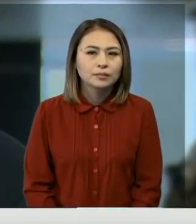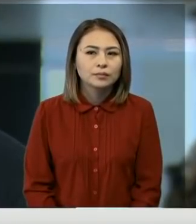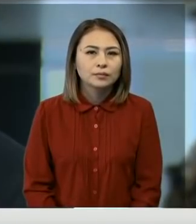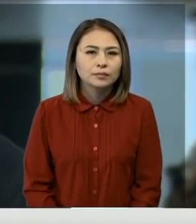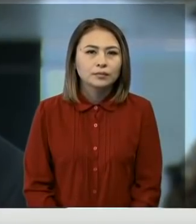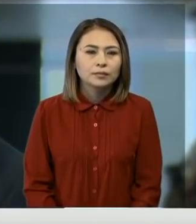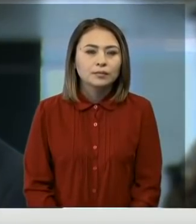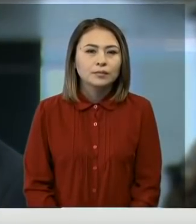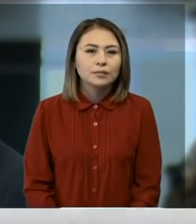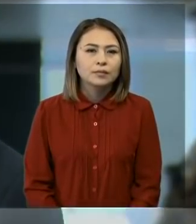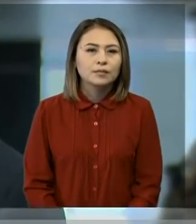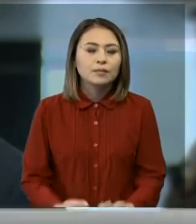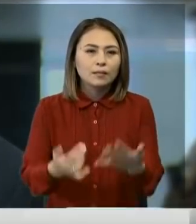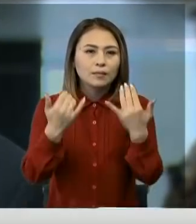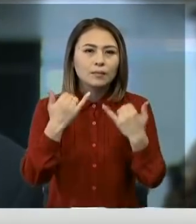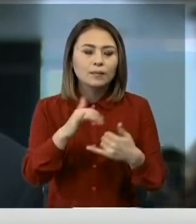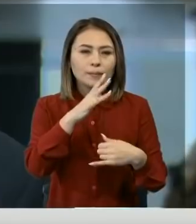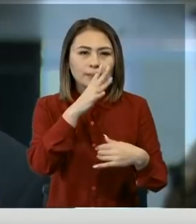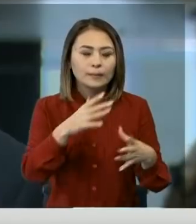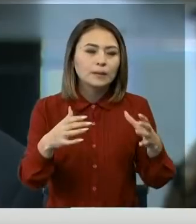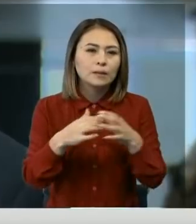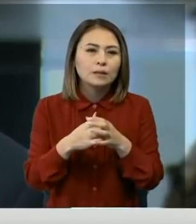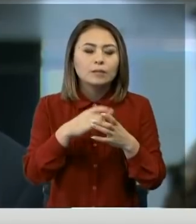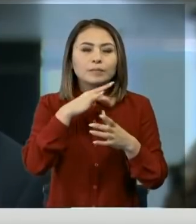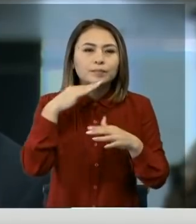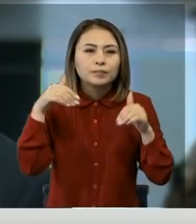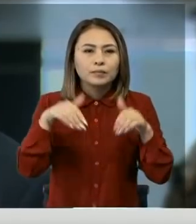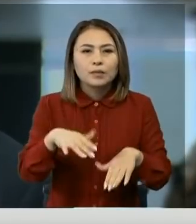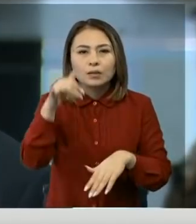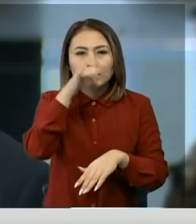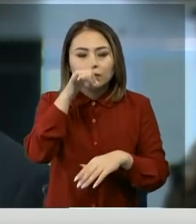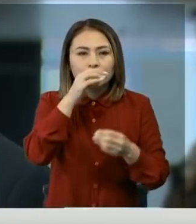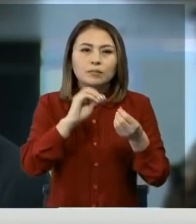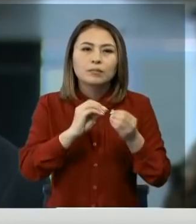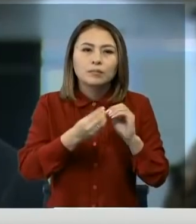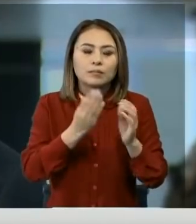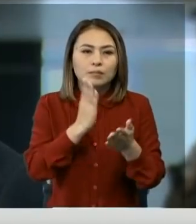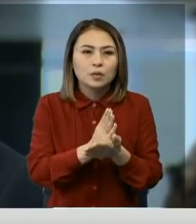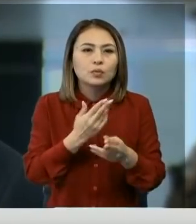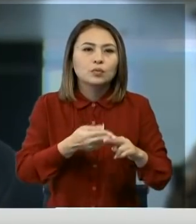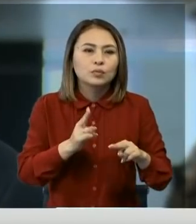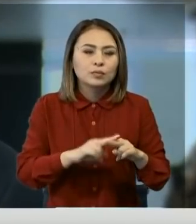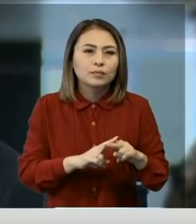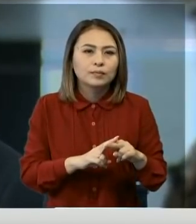Қазіргі таңда осы салада көп шешілмеген проблемалар да бар.